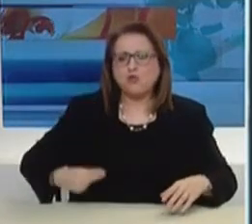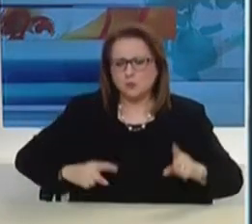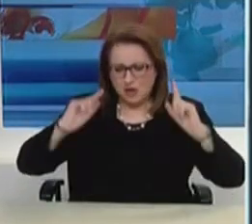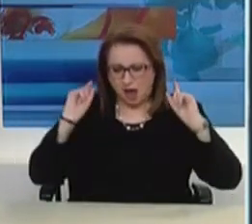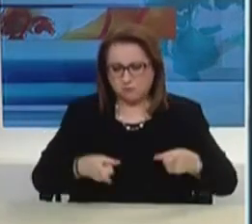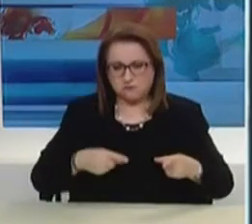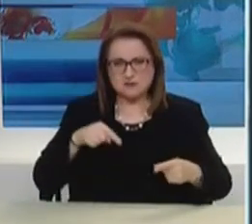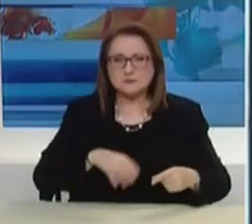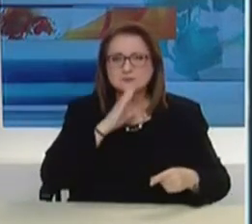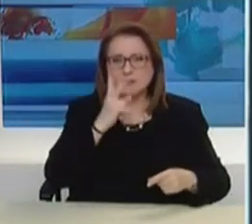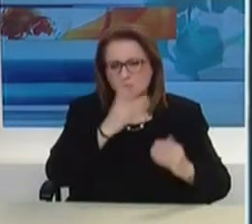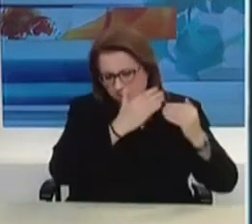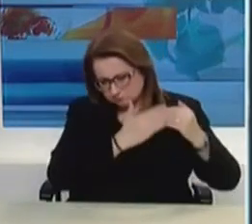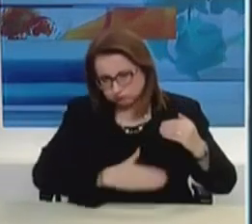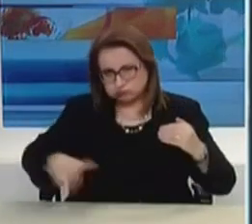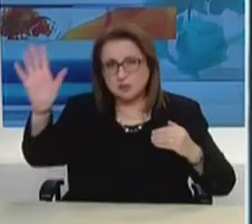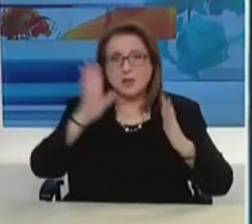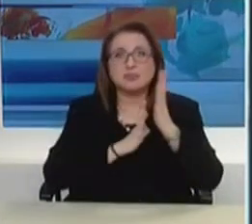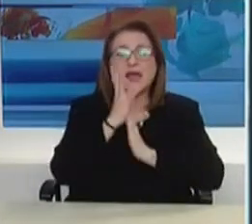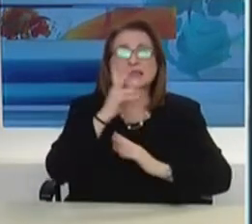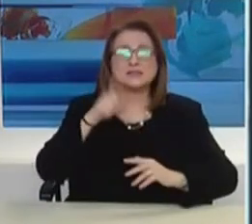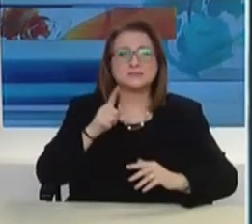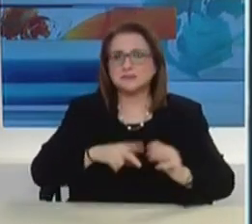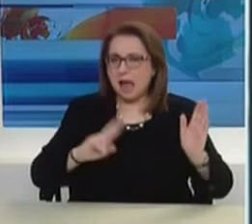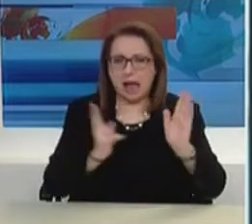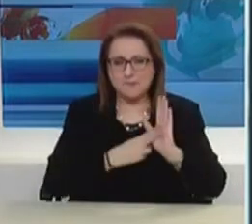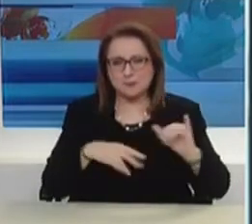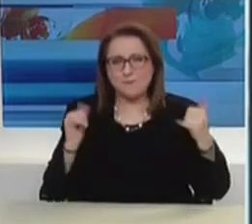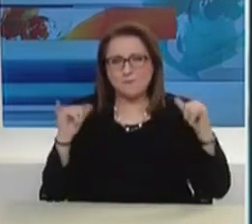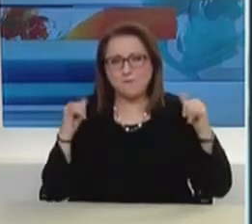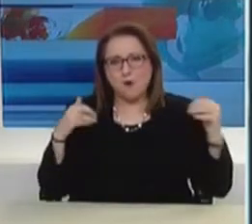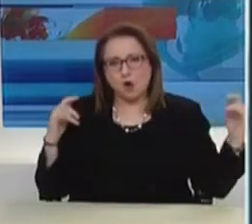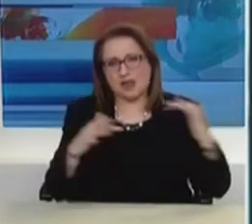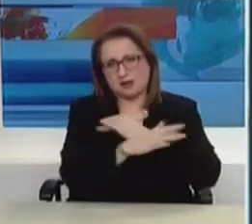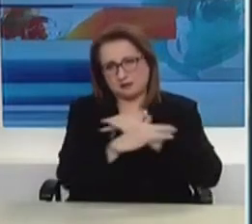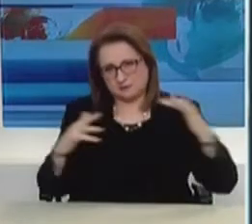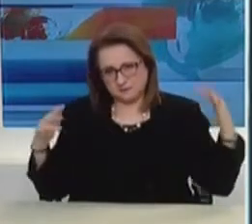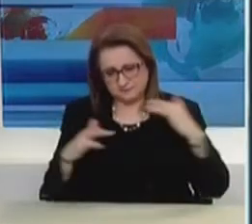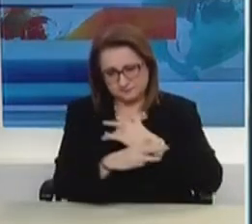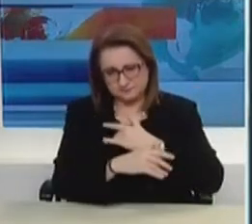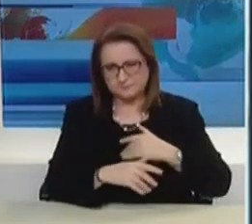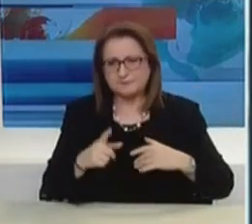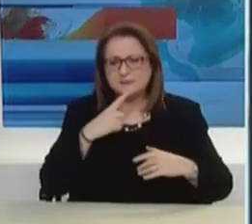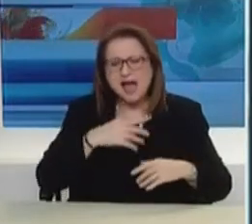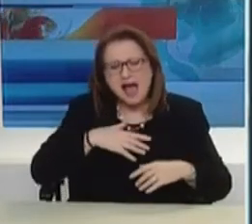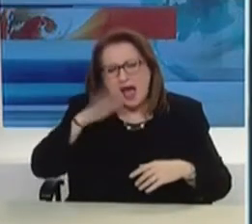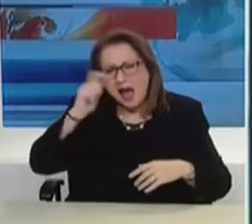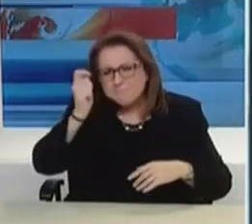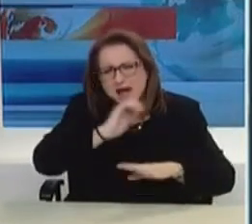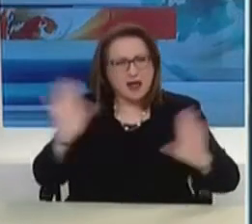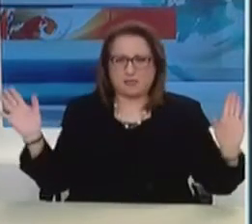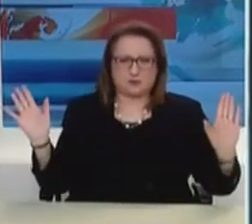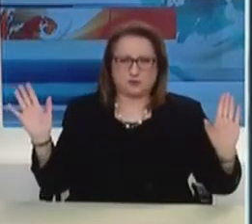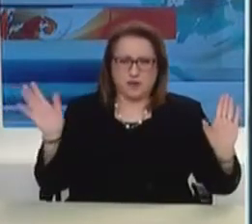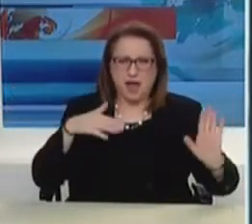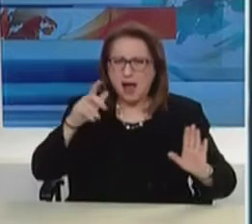το μεσημέρι και θα έχει διάρκεια 14 ημέρες. Θα ήθελα στο σημείο αυτό να αναφερθώ στην απαράδεκτη εικόνα που είδαμε